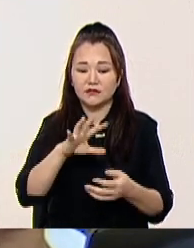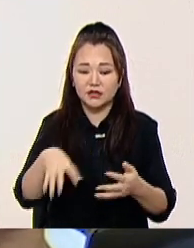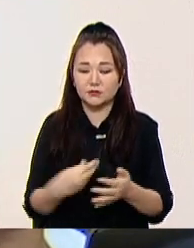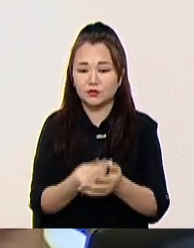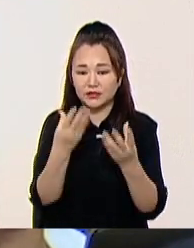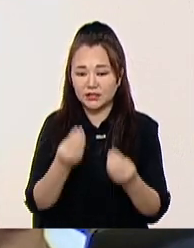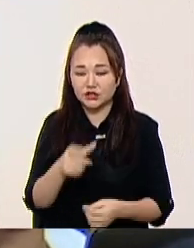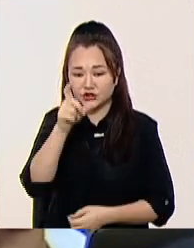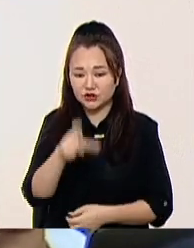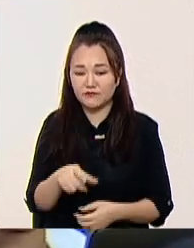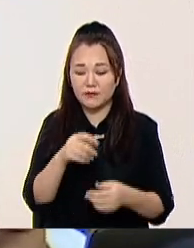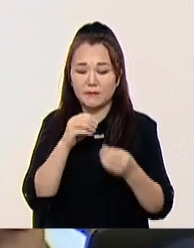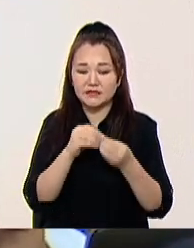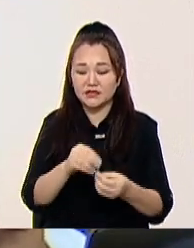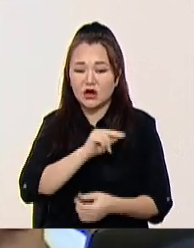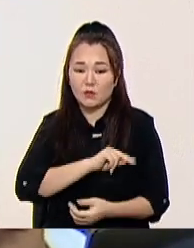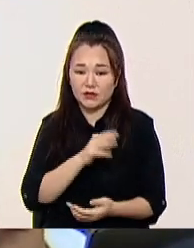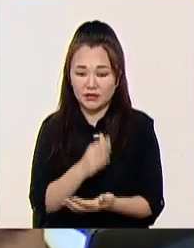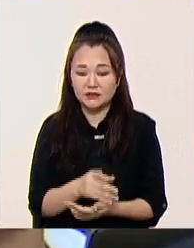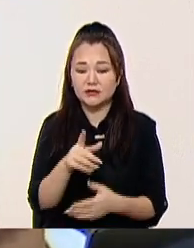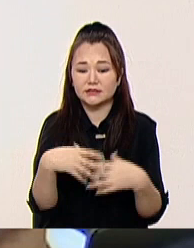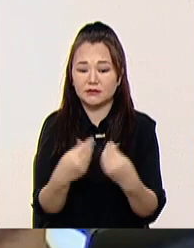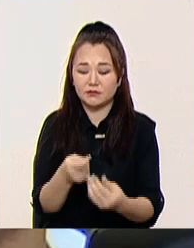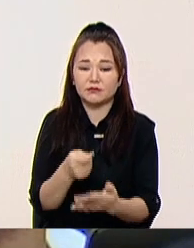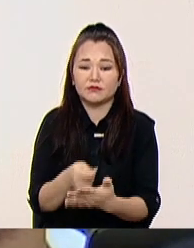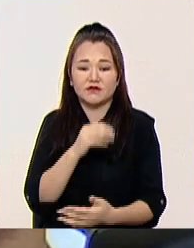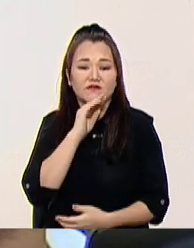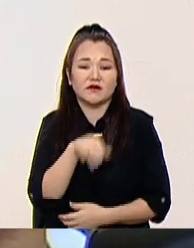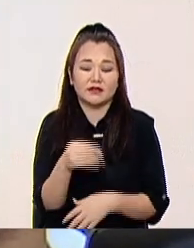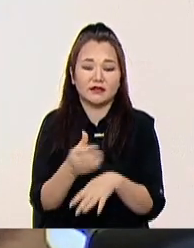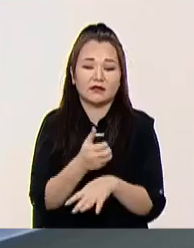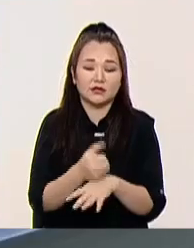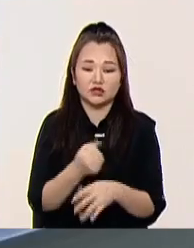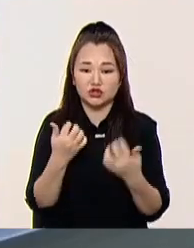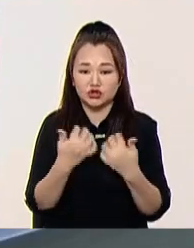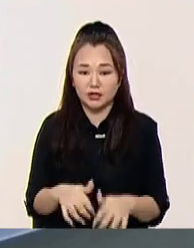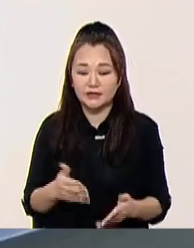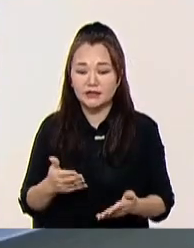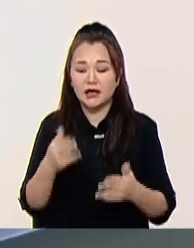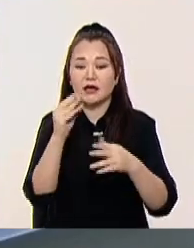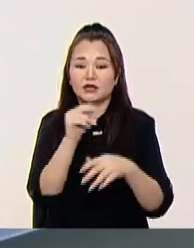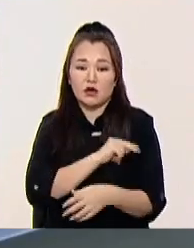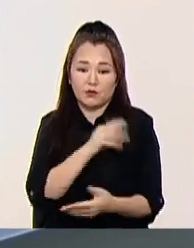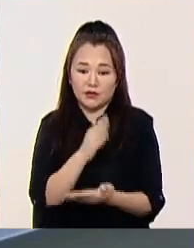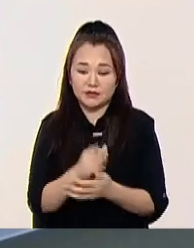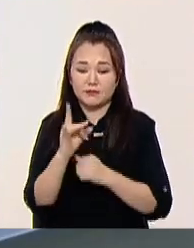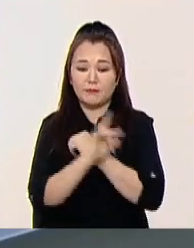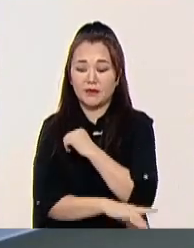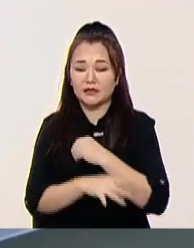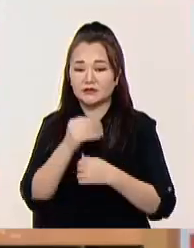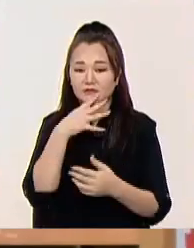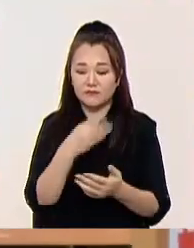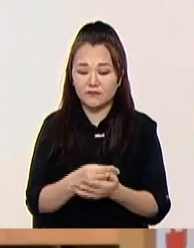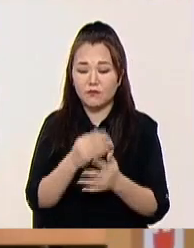дейін азаматтың тұрақты жұмысы болса болды, ол отбасын асырауға жететін табыс табады деп саналады. Жұмыс істейтін кедейлер өз қаражатын едәуір